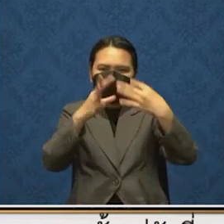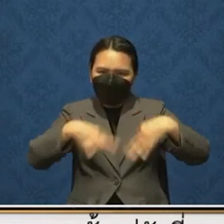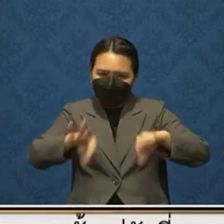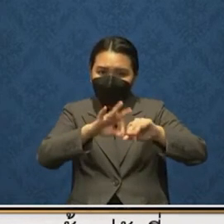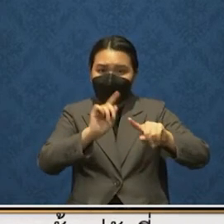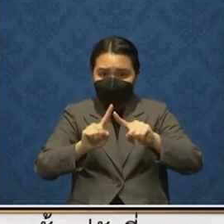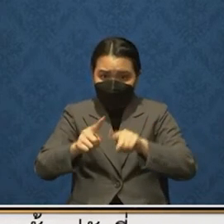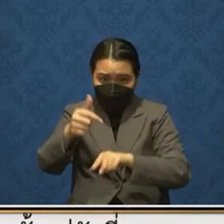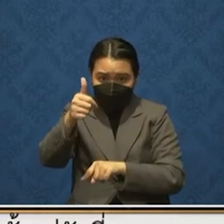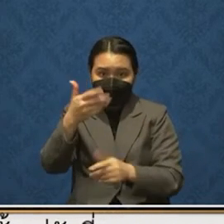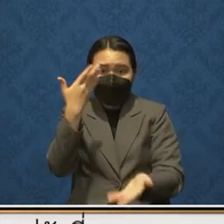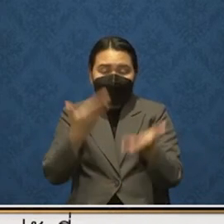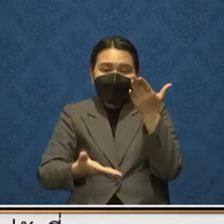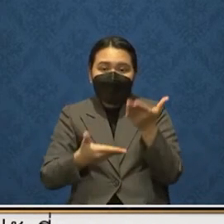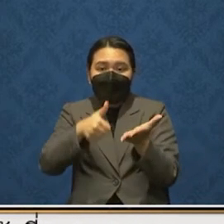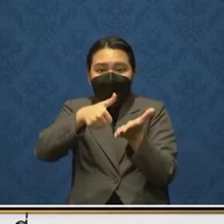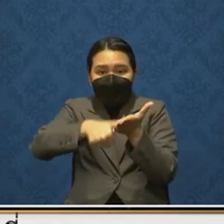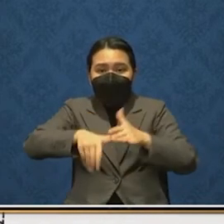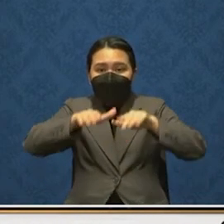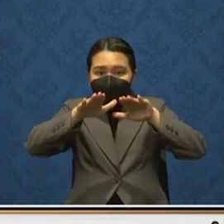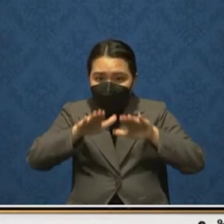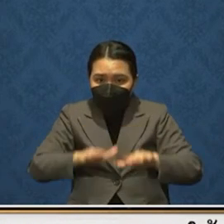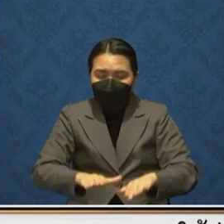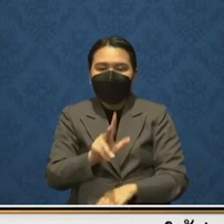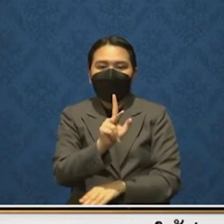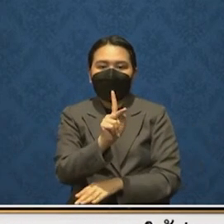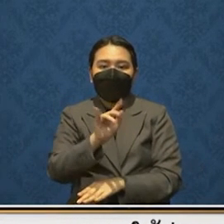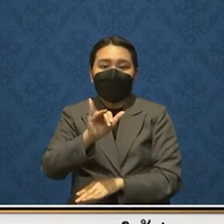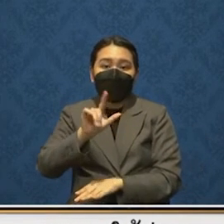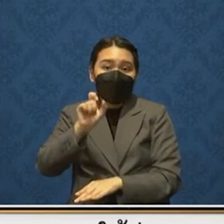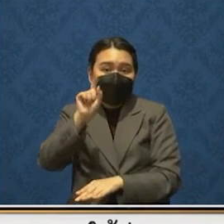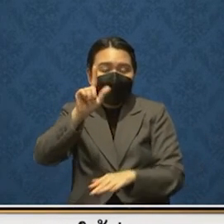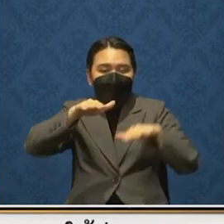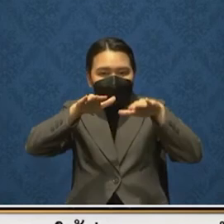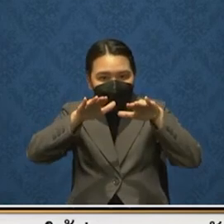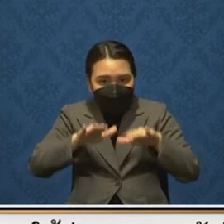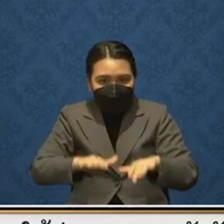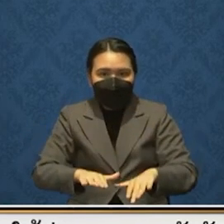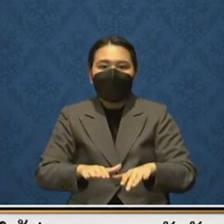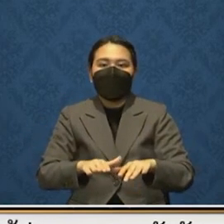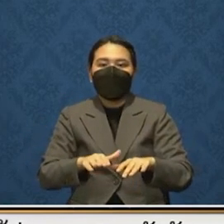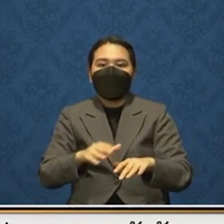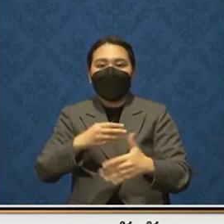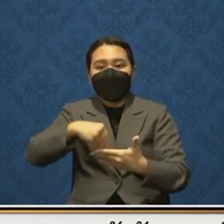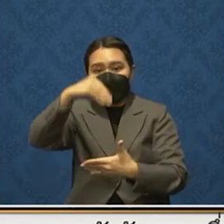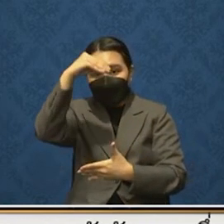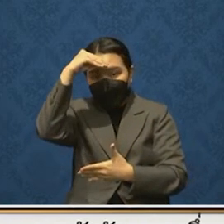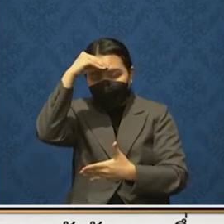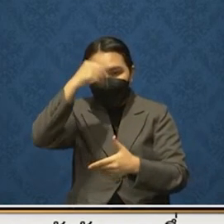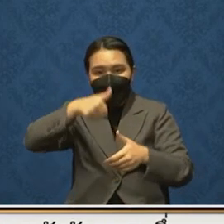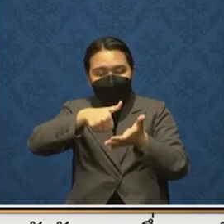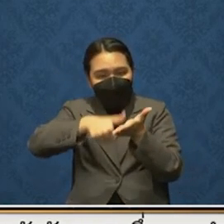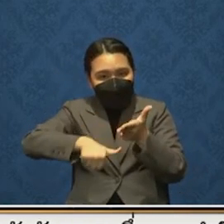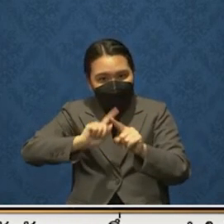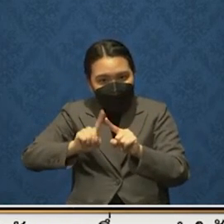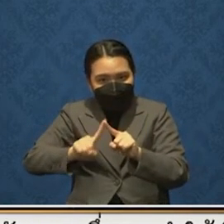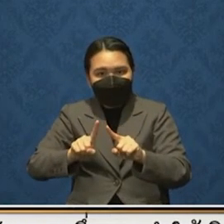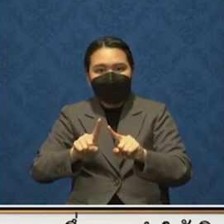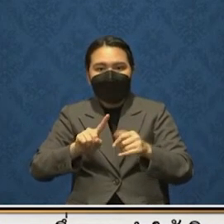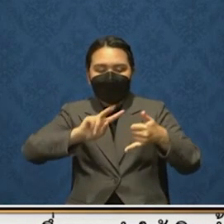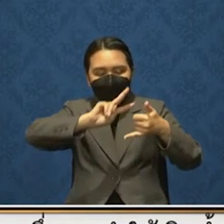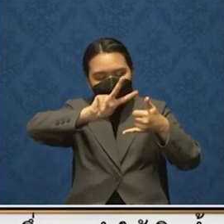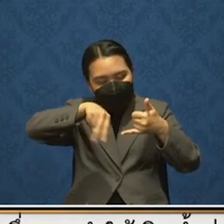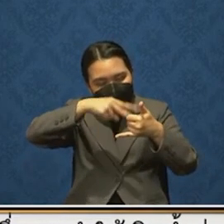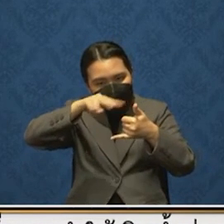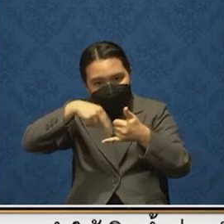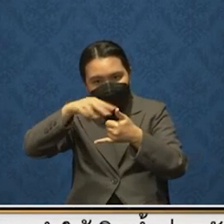รวมกไปลดนี่ก็ยอสอนะครับให้นษุษาที่เป็ี่เอาไปเป็คารัษาพยาบาลเอา